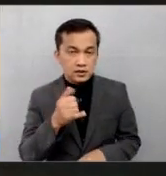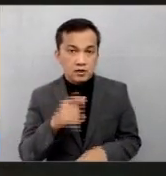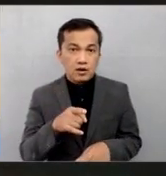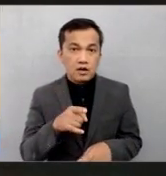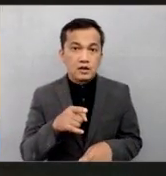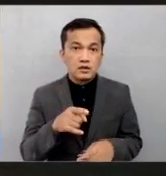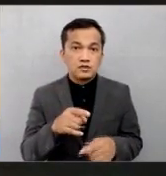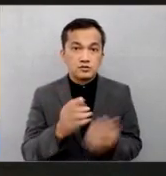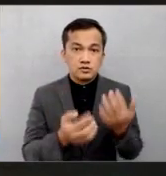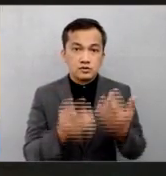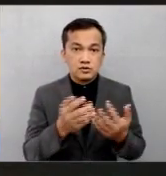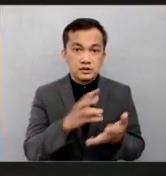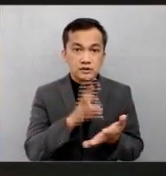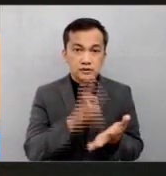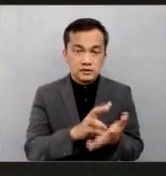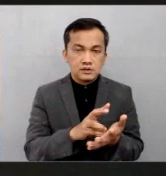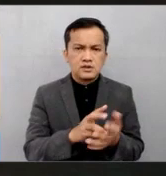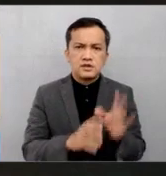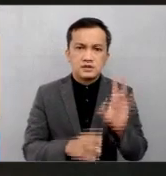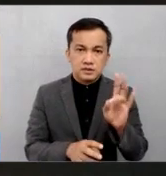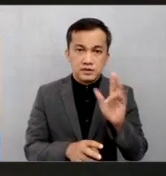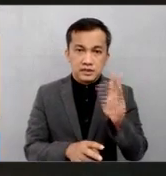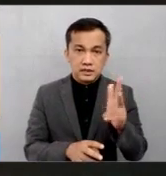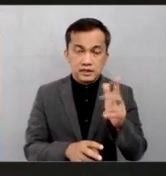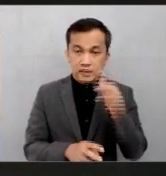alas 7:30 kagabi.